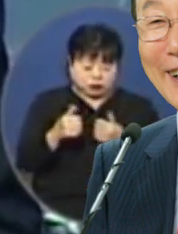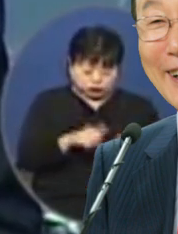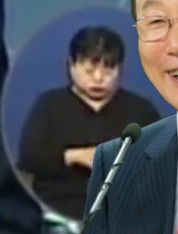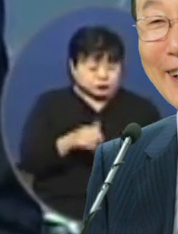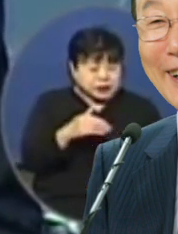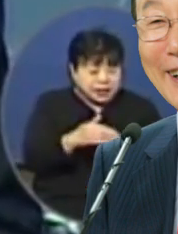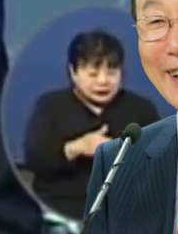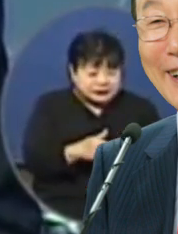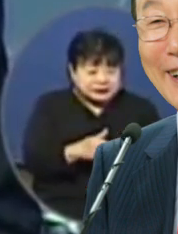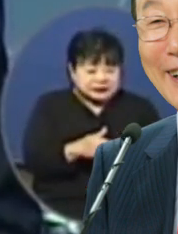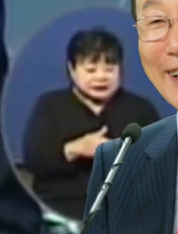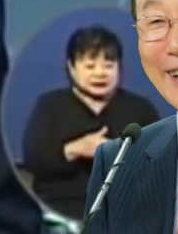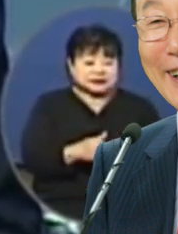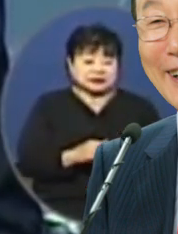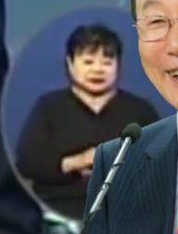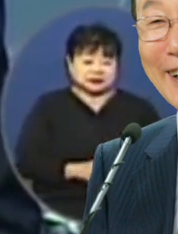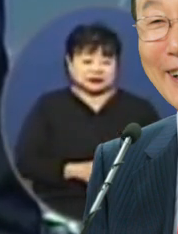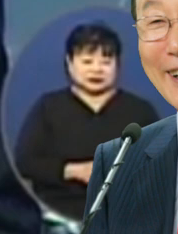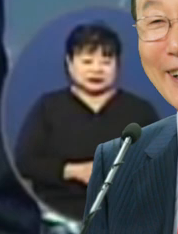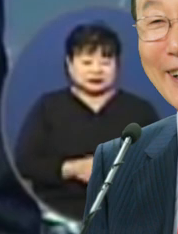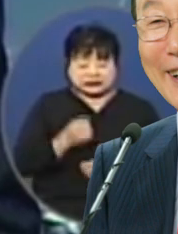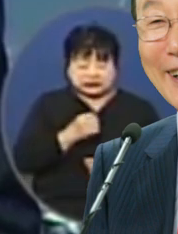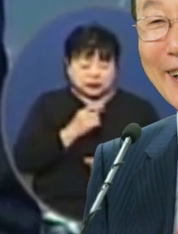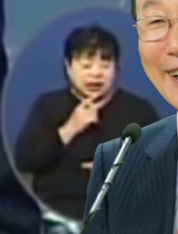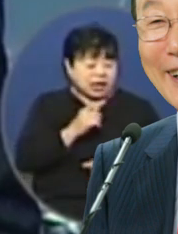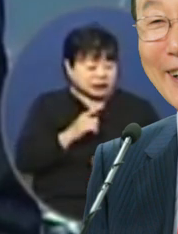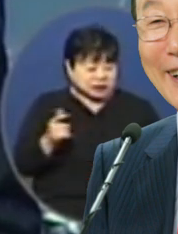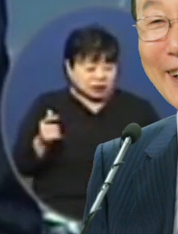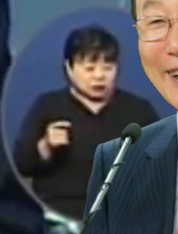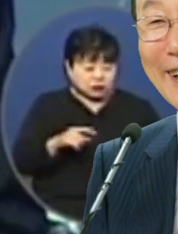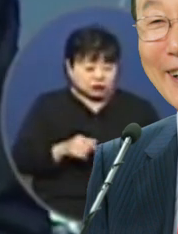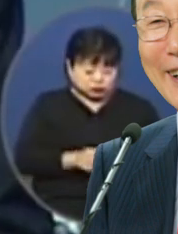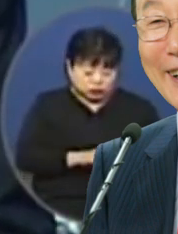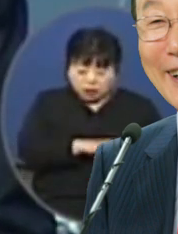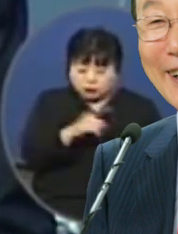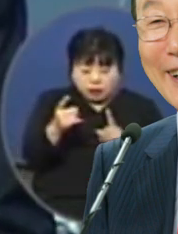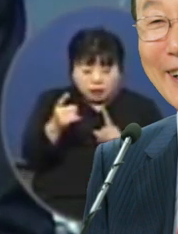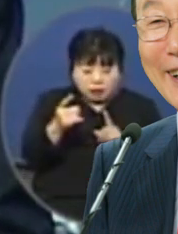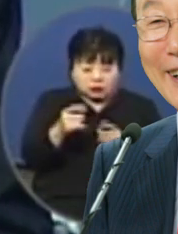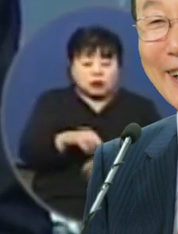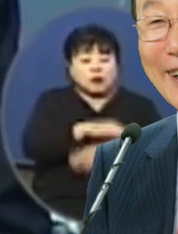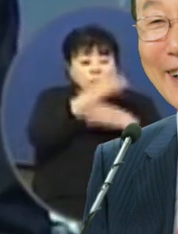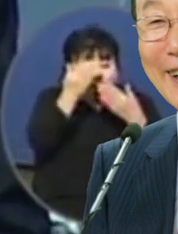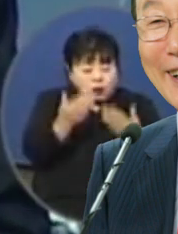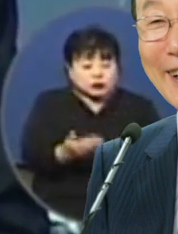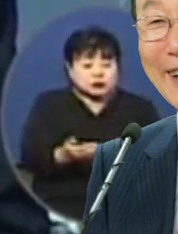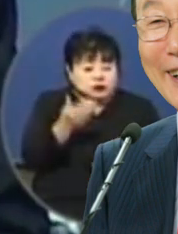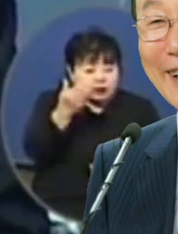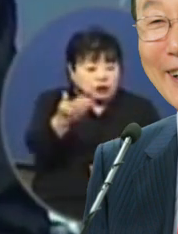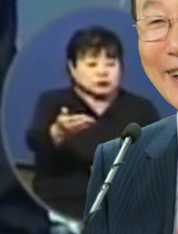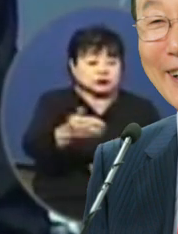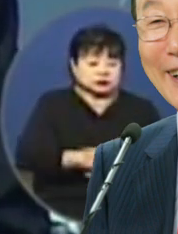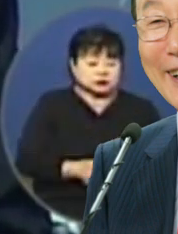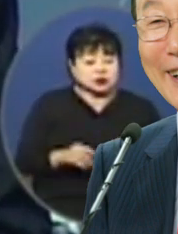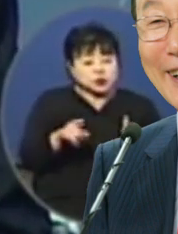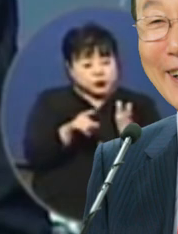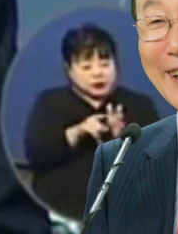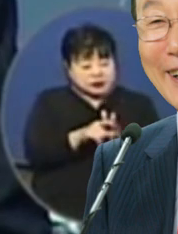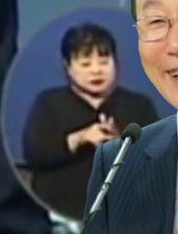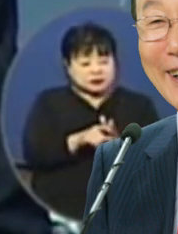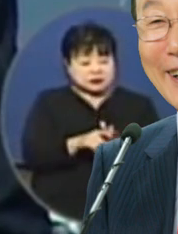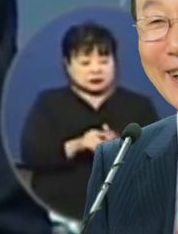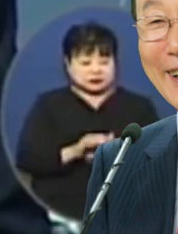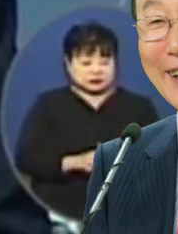죽음조차 싫다 생각 안 하시고 죽었다가 부활하셔서 이 모든 것을 여러분을 위해서